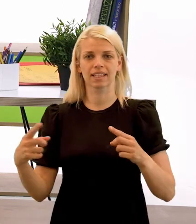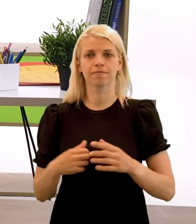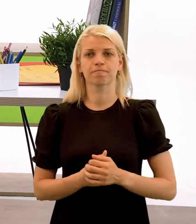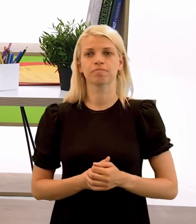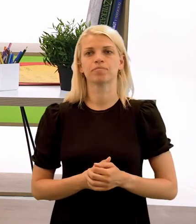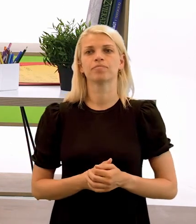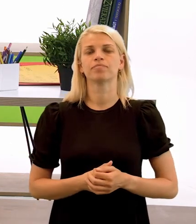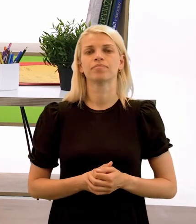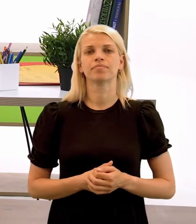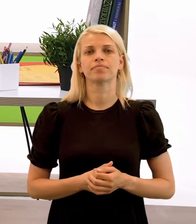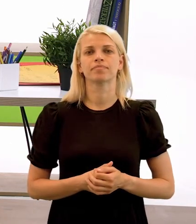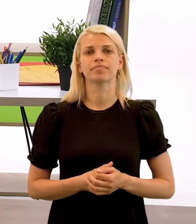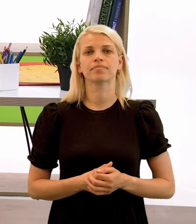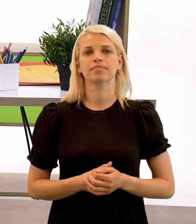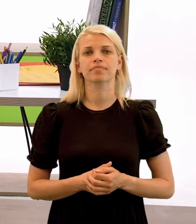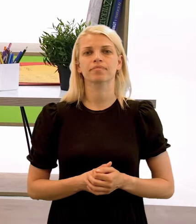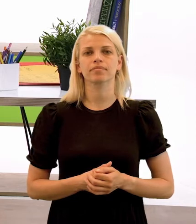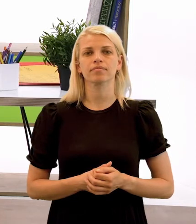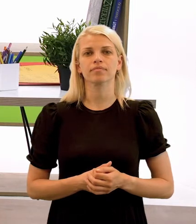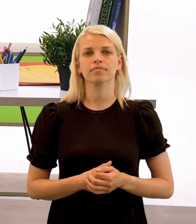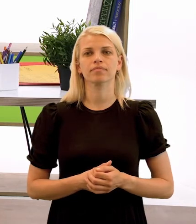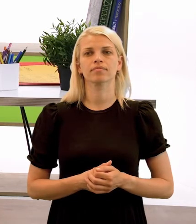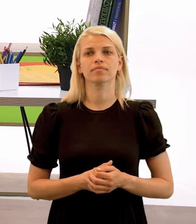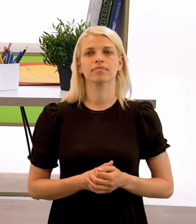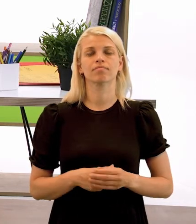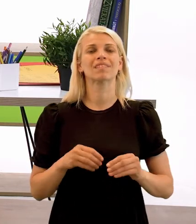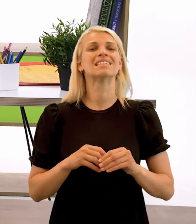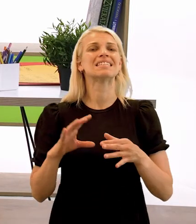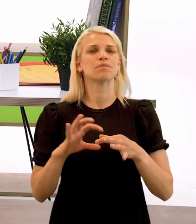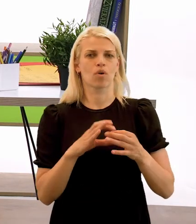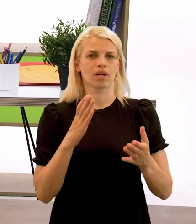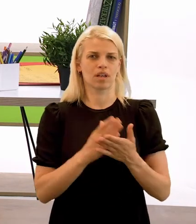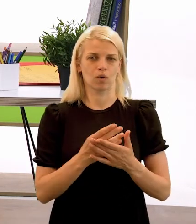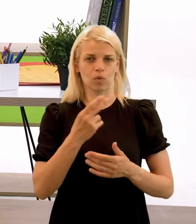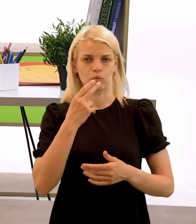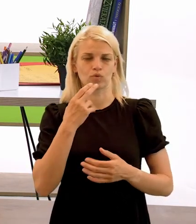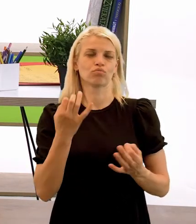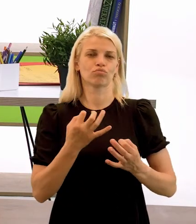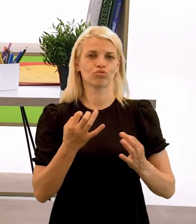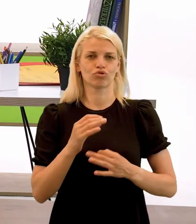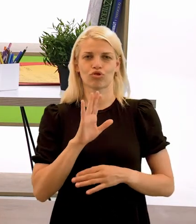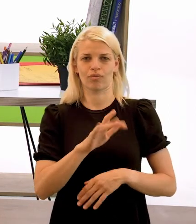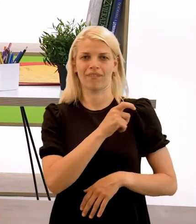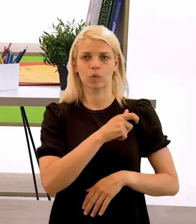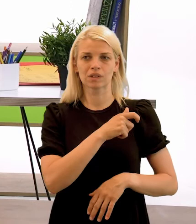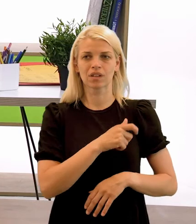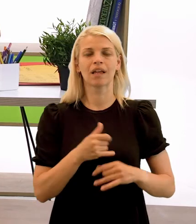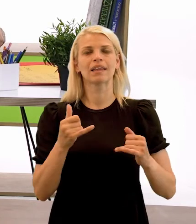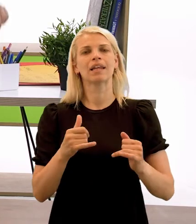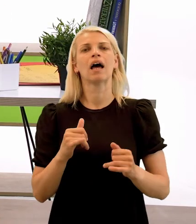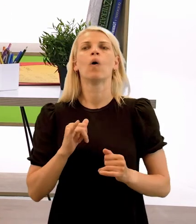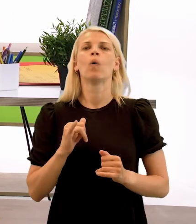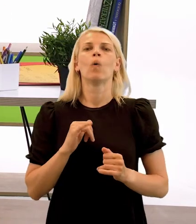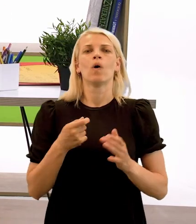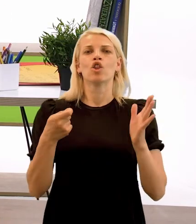Spojky nám spájajú slova alebo vety. Spojky sme si predstavili, povedali sme si ich funkciu, poďme si ich skúsiť